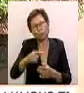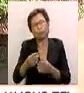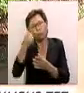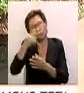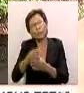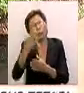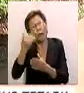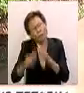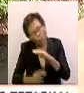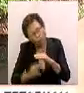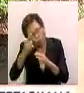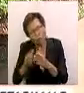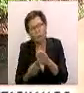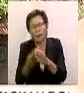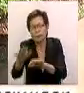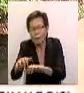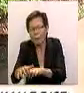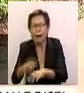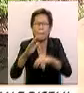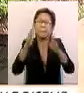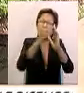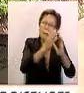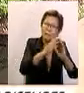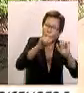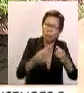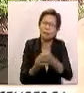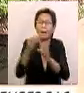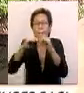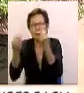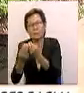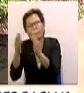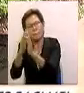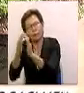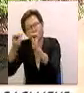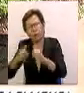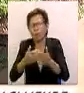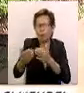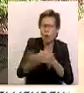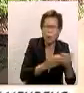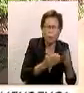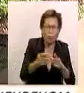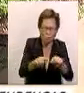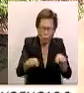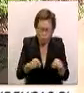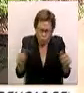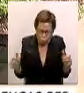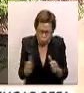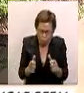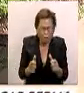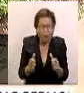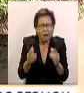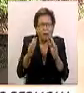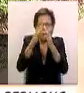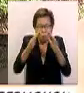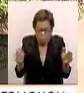sebenarnya. Kita nak mempamerkan kepada masyarakat taman bandar, masyarakat bandar bahawa walaupun kawasan rumahnya sempit,